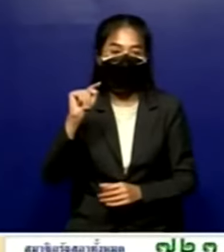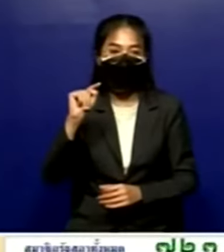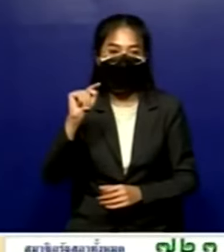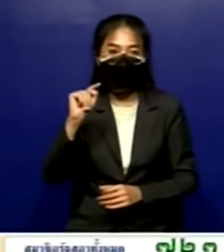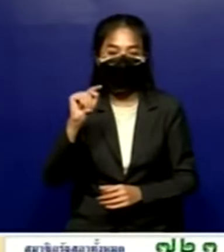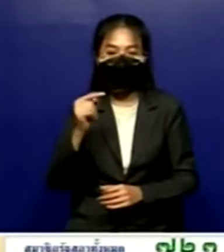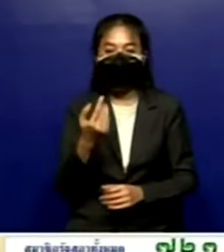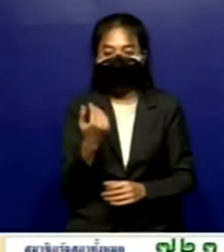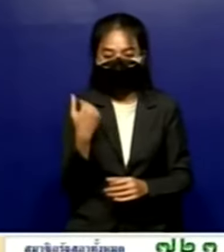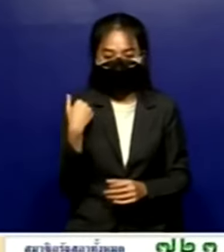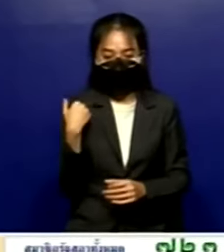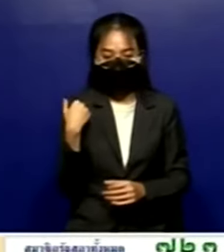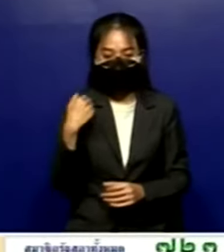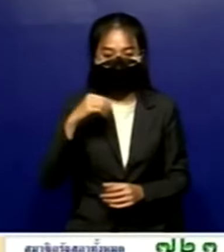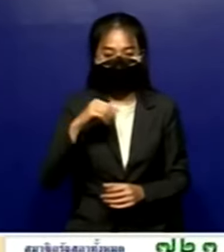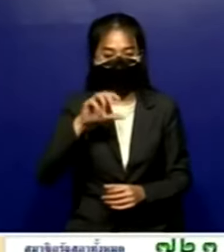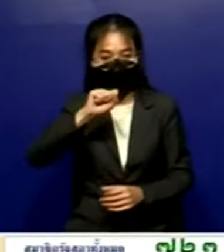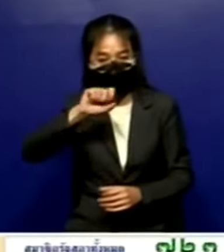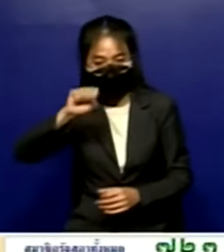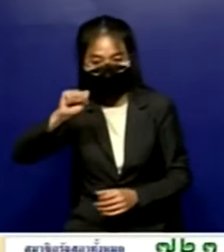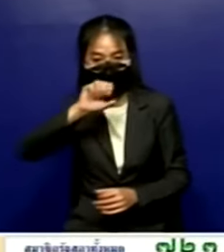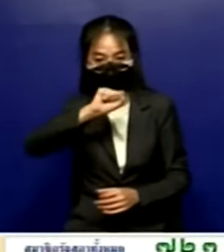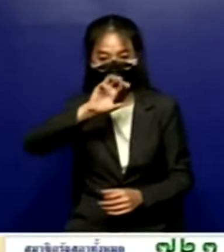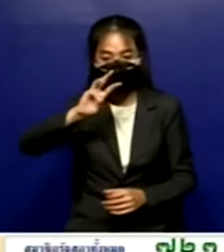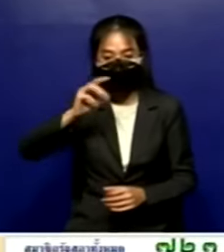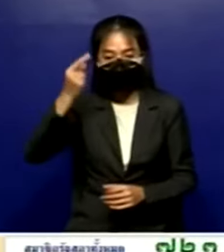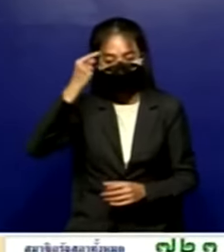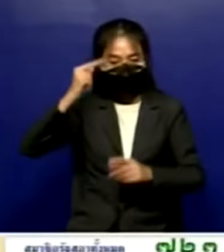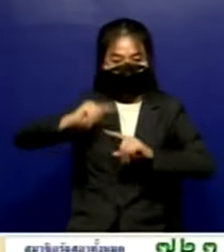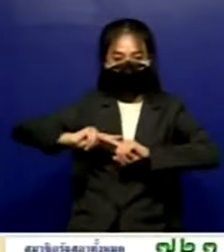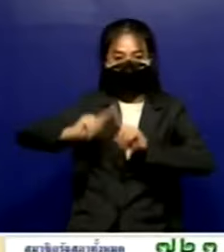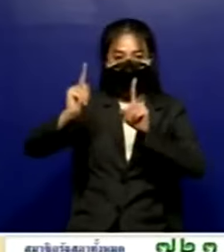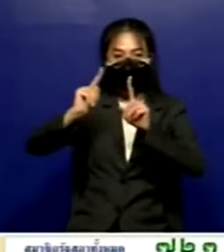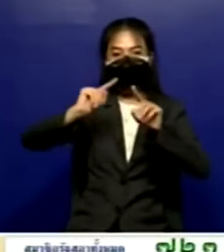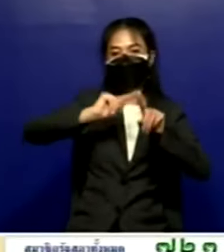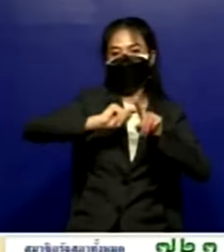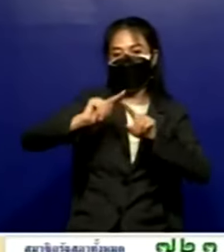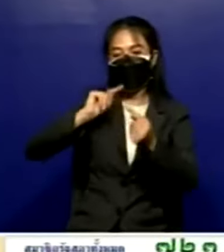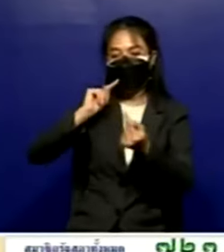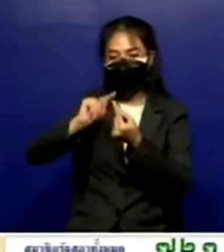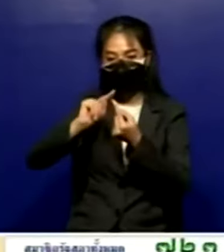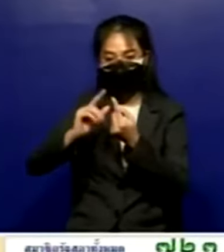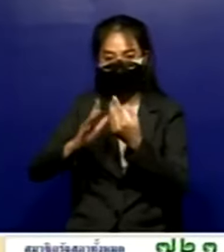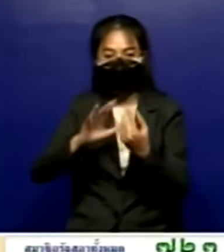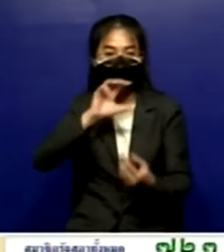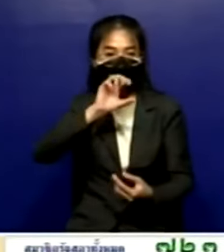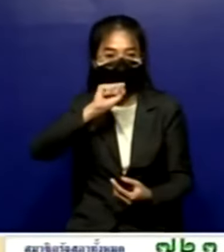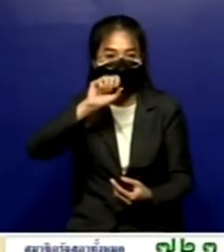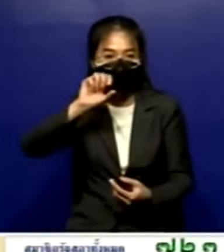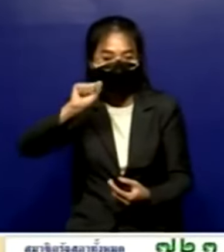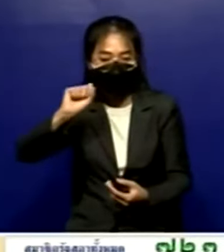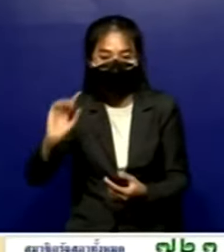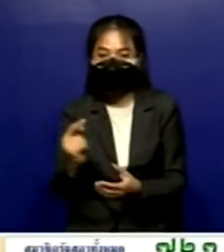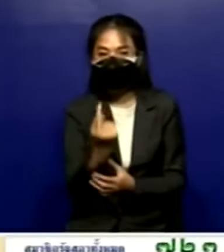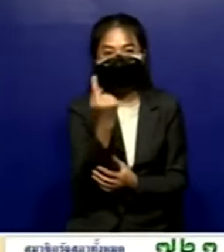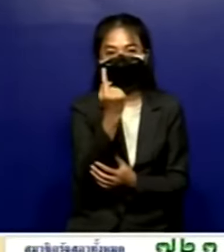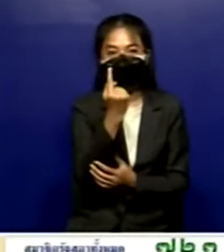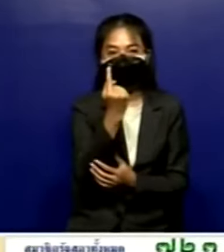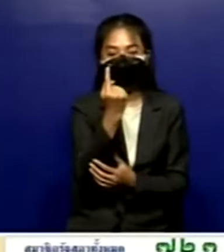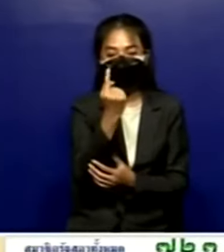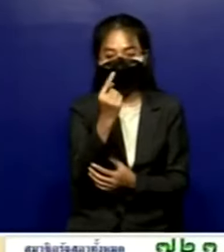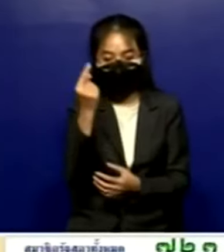ยกับการใช้ระบบสภาเดี่ยวนะครับไม่ว่าจะเป็นท่านวีรกรคำประกอบท่านพลเอกเลิศรัตน์รัตนวณิชน